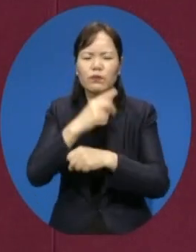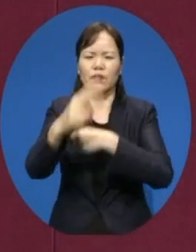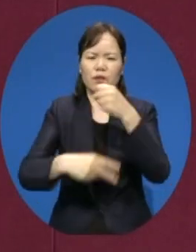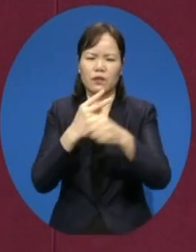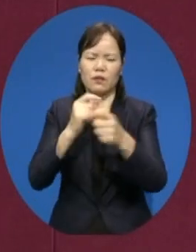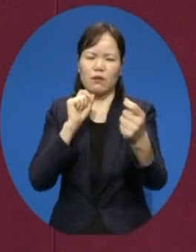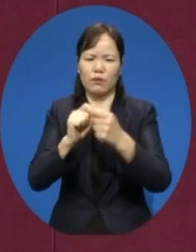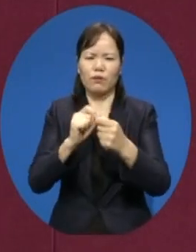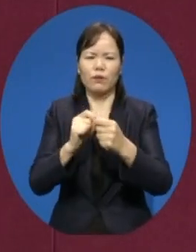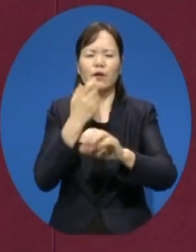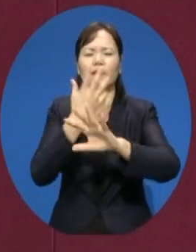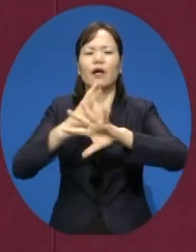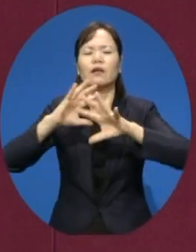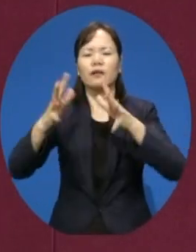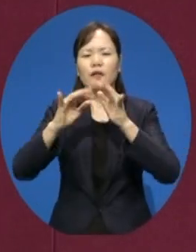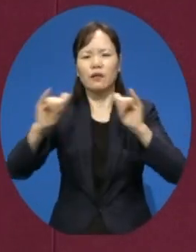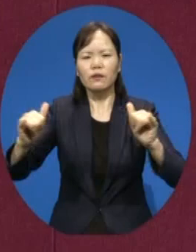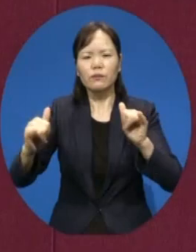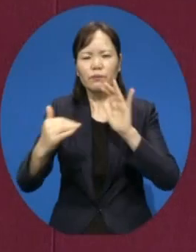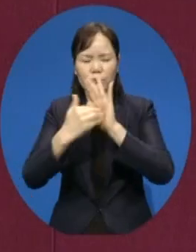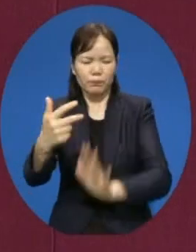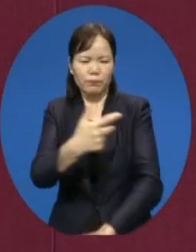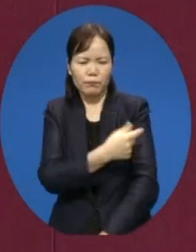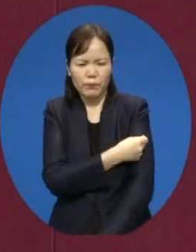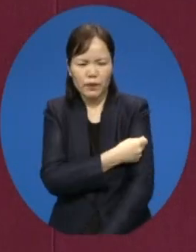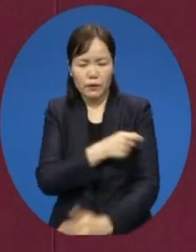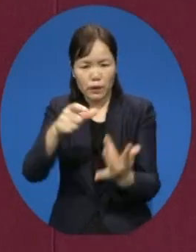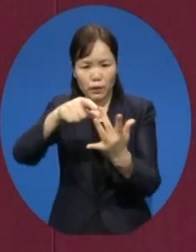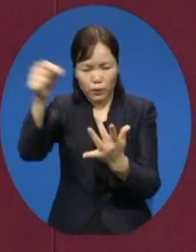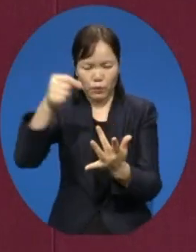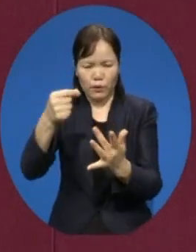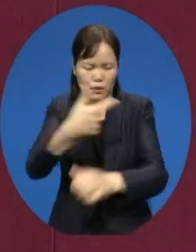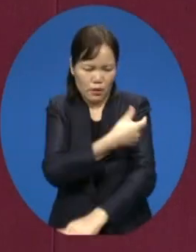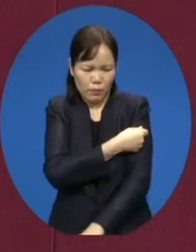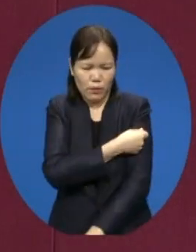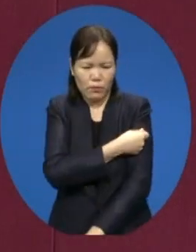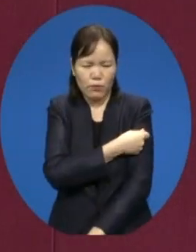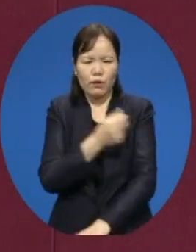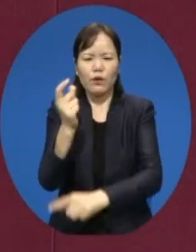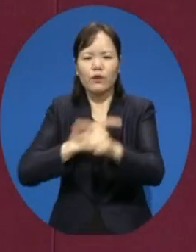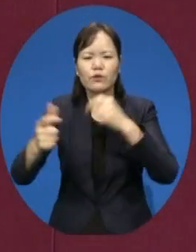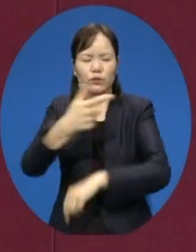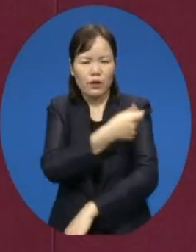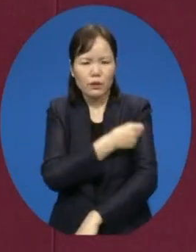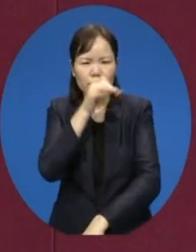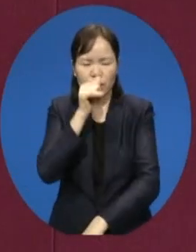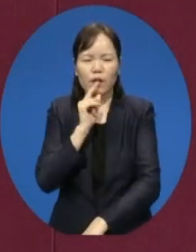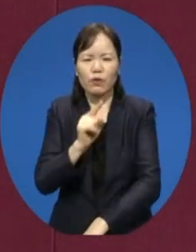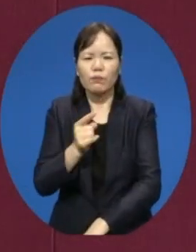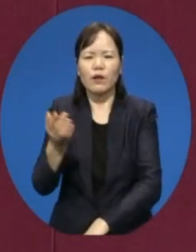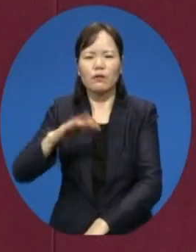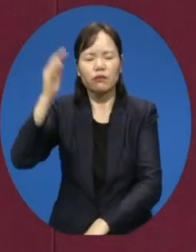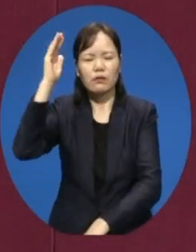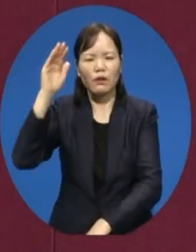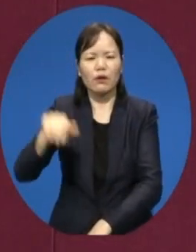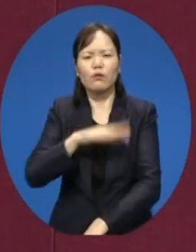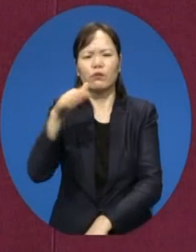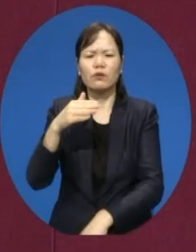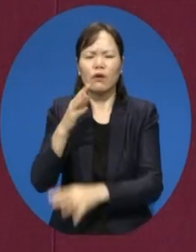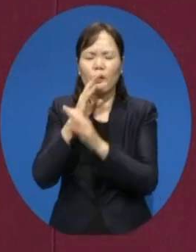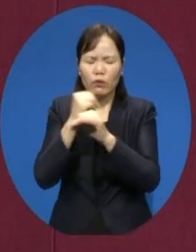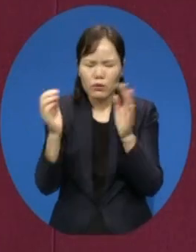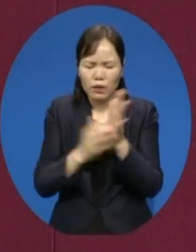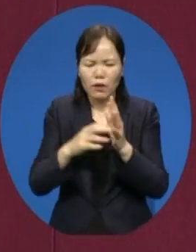국민들은 백신을 골라 맞는다고 하고 부스트샷까지 맞는다고 하는데 우리는 언제까지 이렇게 마스크 하나 가지고